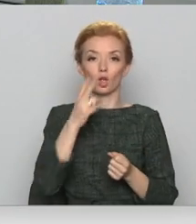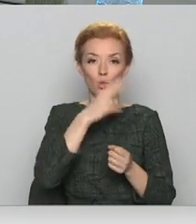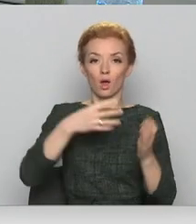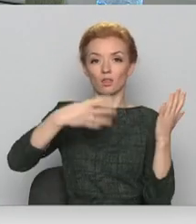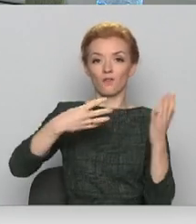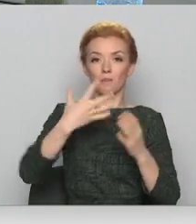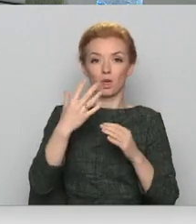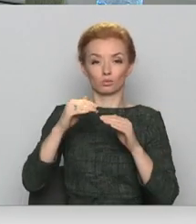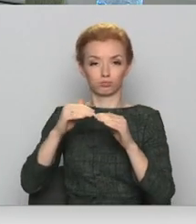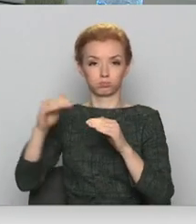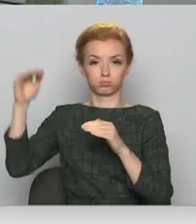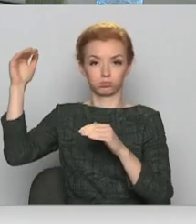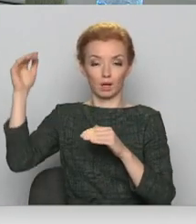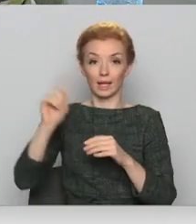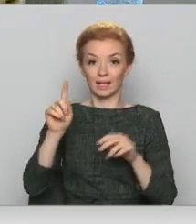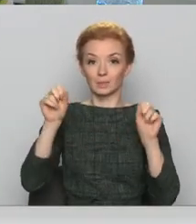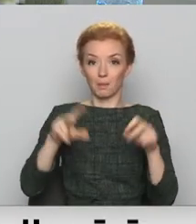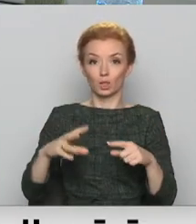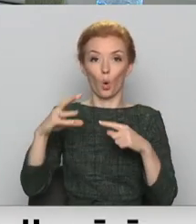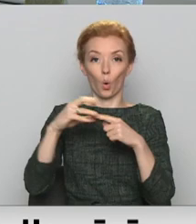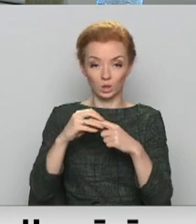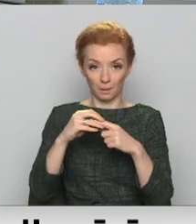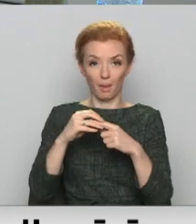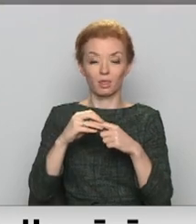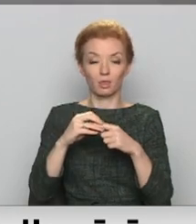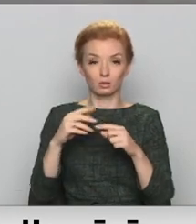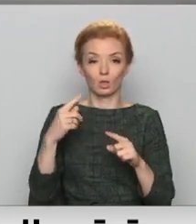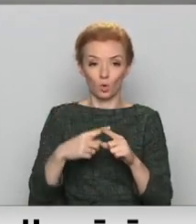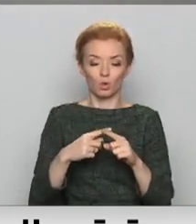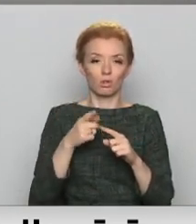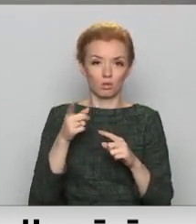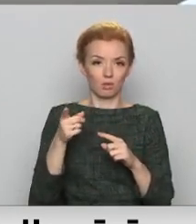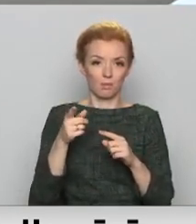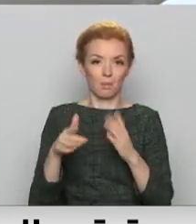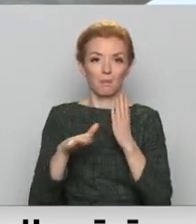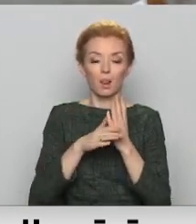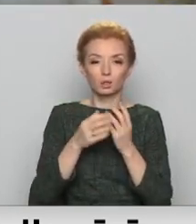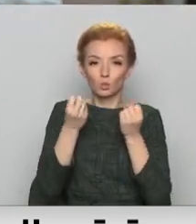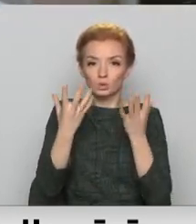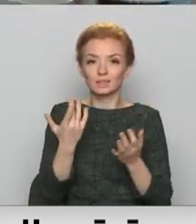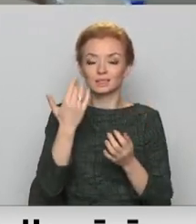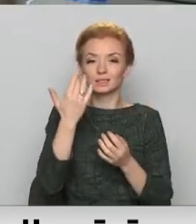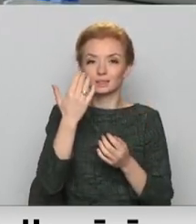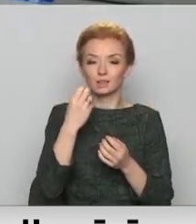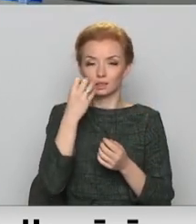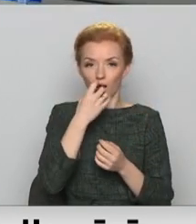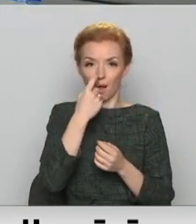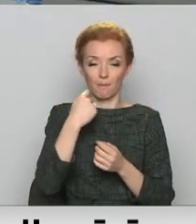augšu. Ir oksimetrs, ar ko izmēra šo te skābekli, te ieliek pirkstu. Tagad